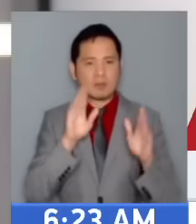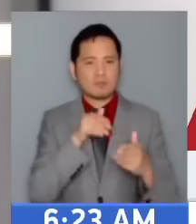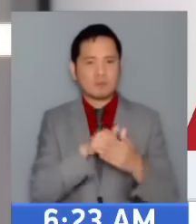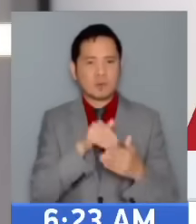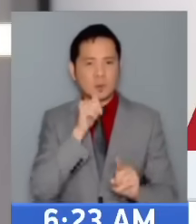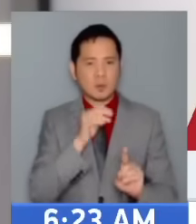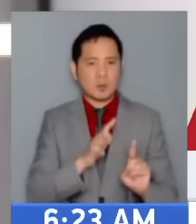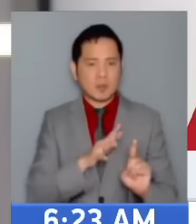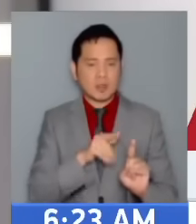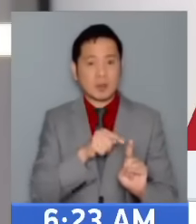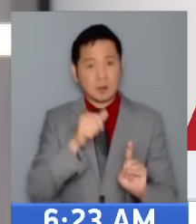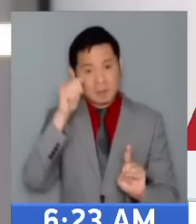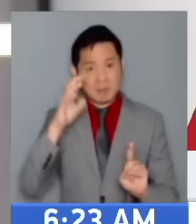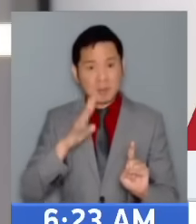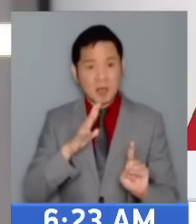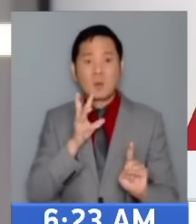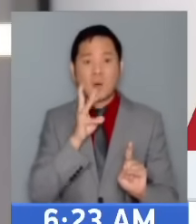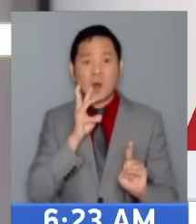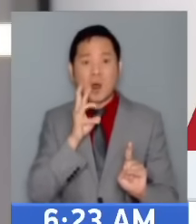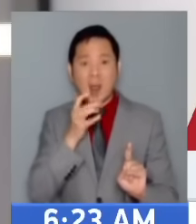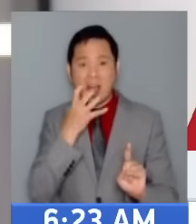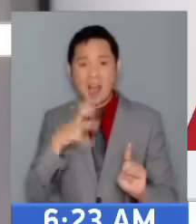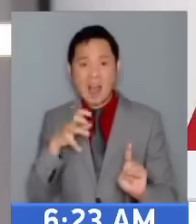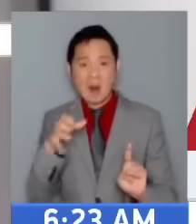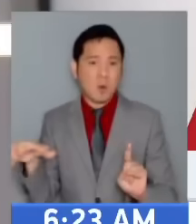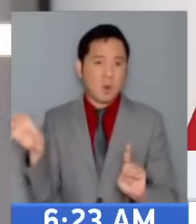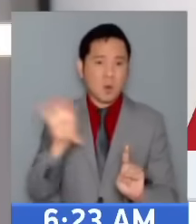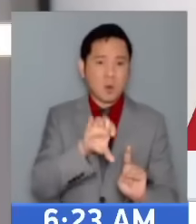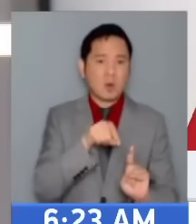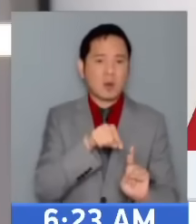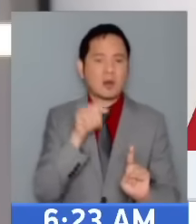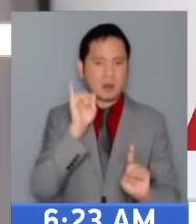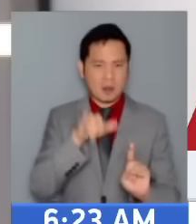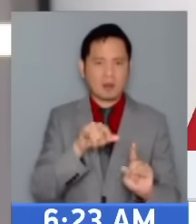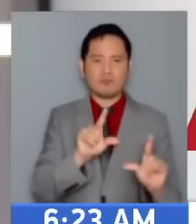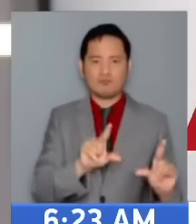lalaking umano ng kumukulong tubigang asawa